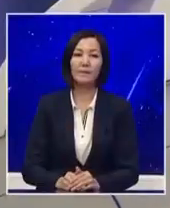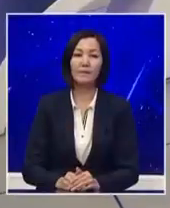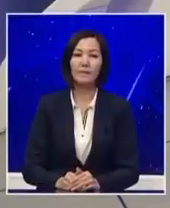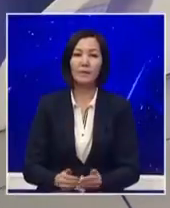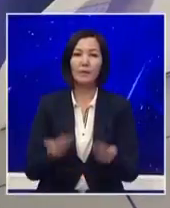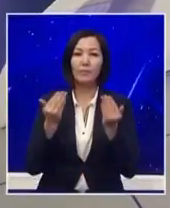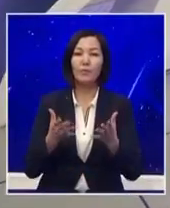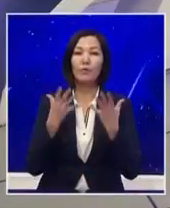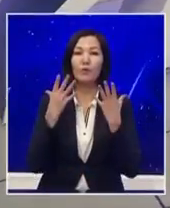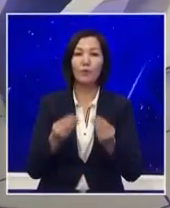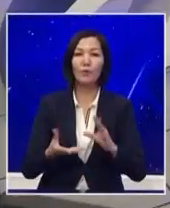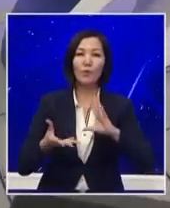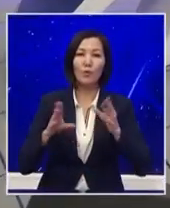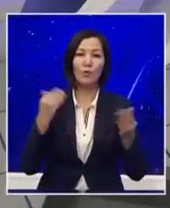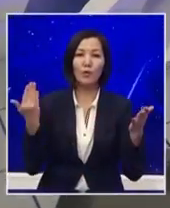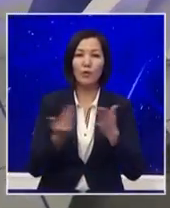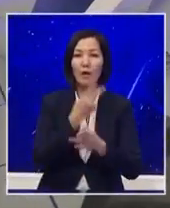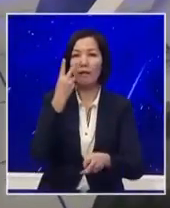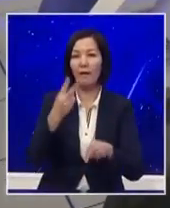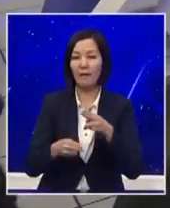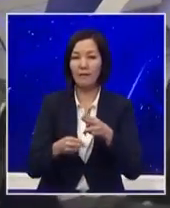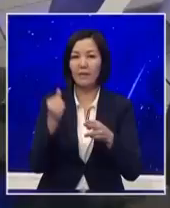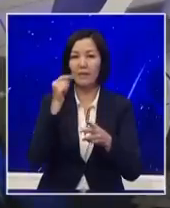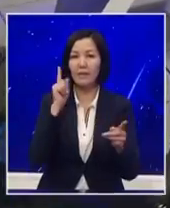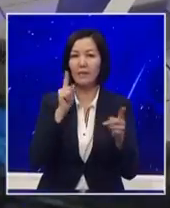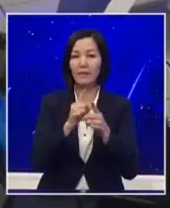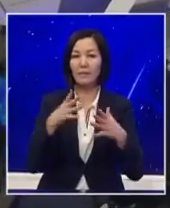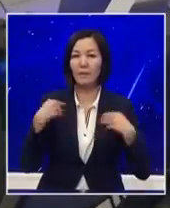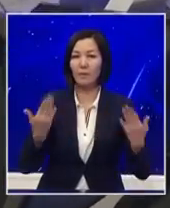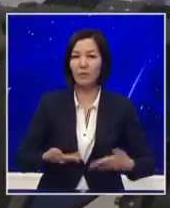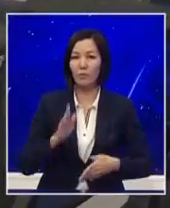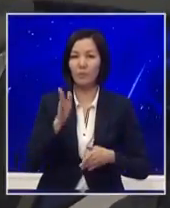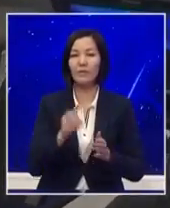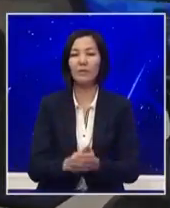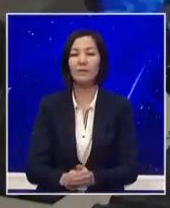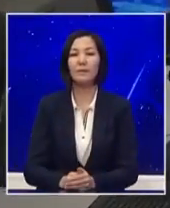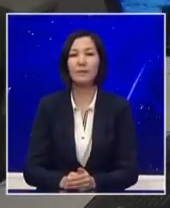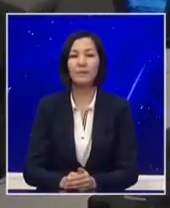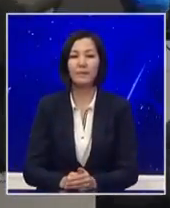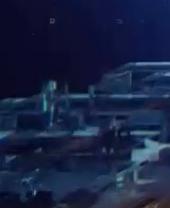Қадірменді көрермен, бүгінгі айтар ақпараттар легі осы болды. Амандықта қауышайық. Сау болыңыз.